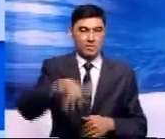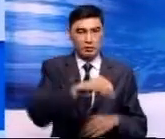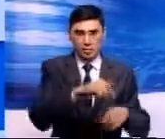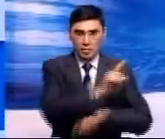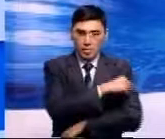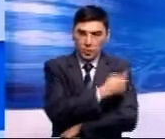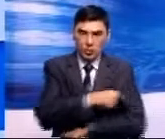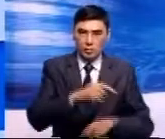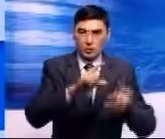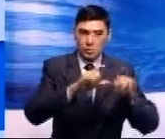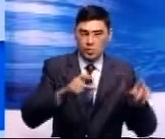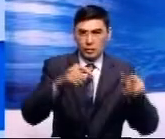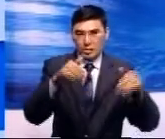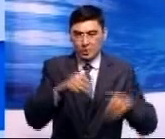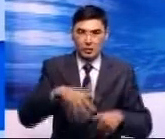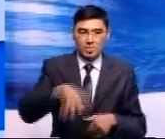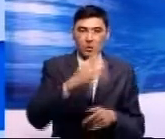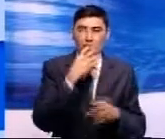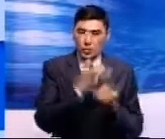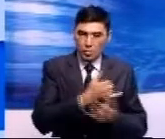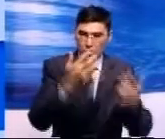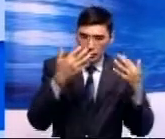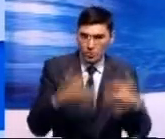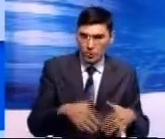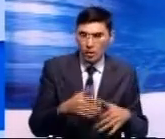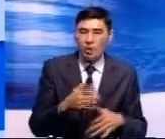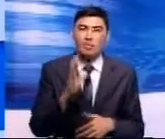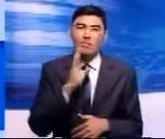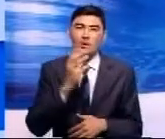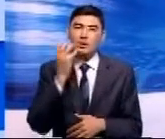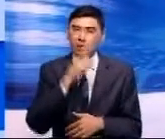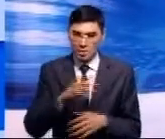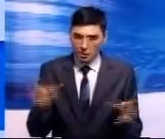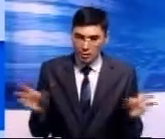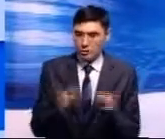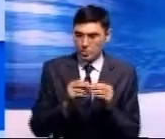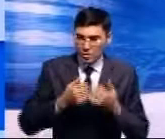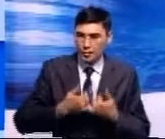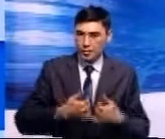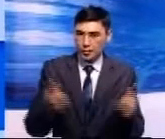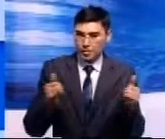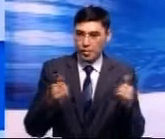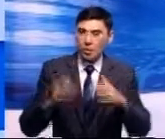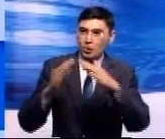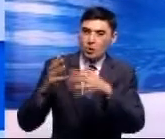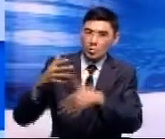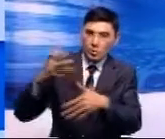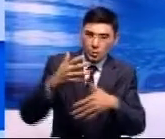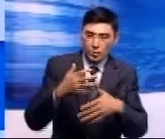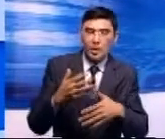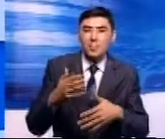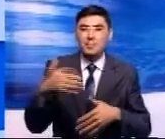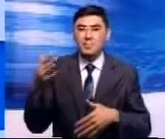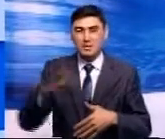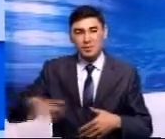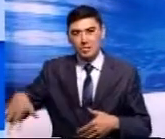некоторые жилые районы. Вместе с теплоэнергией поступает и горячая вода. По данным коммунальщиков, подготовленные дома и объекты правого берега